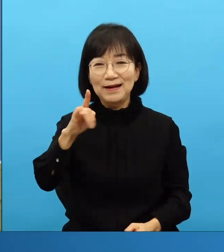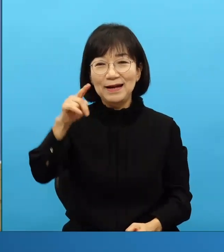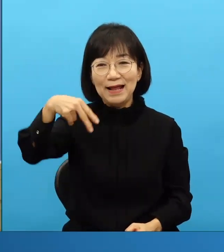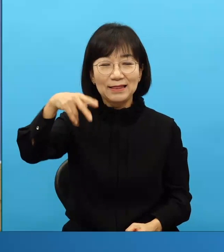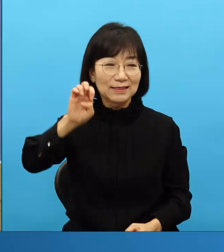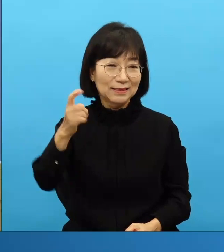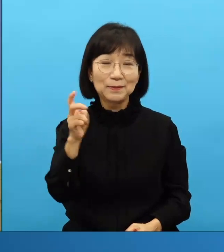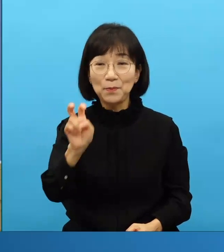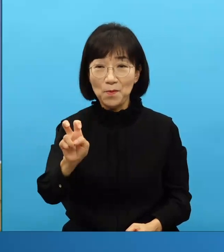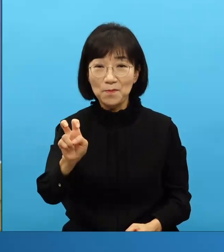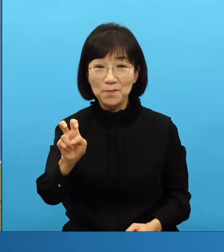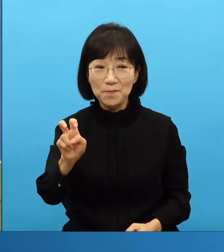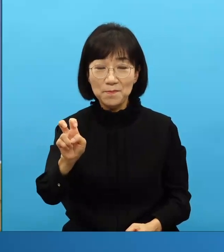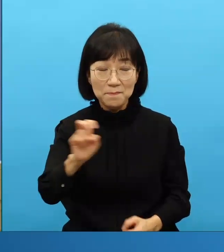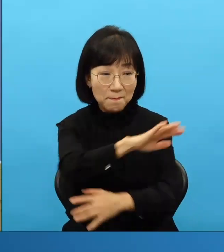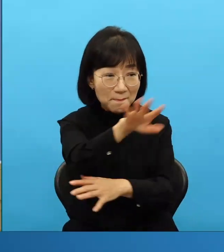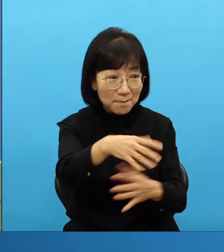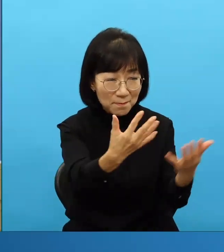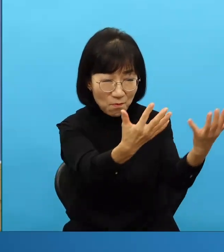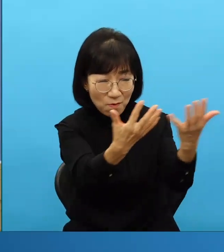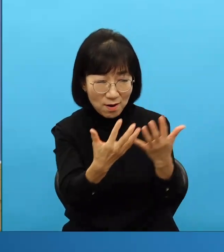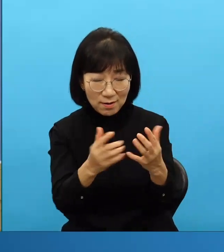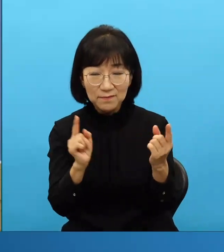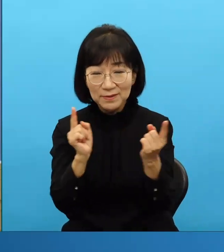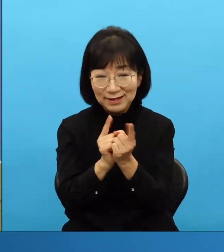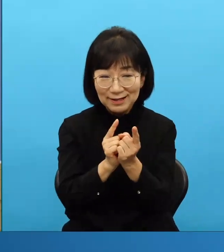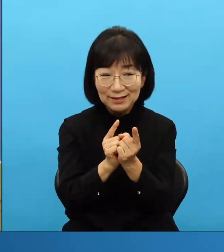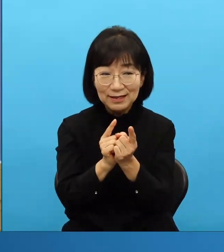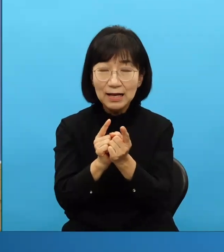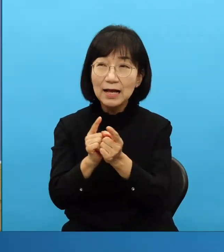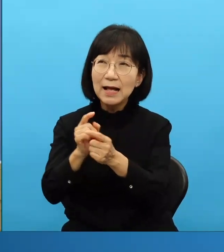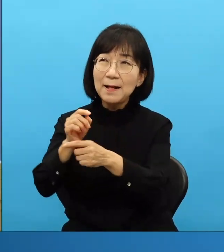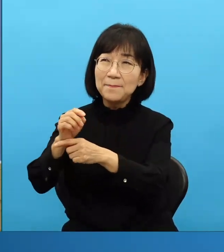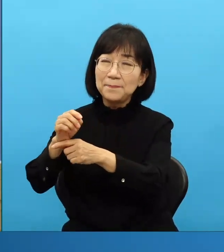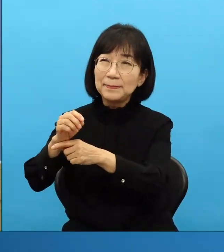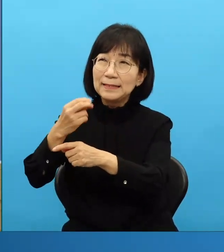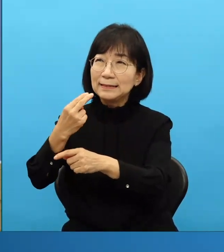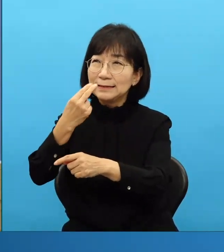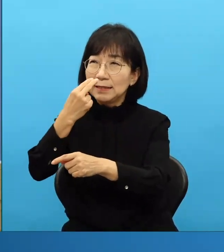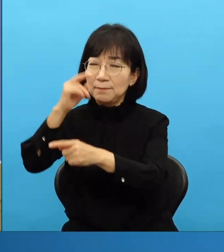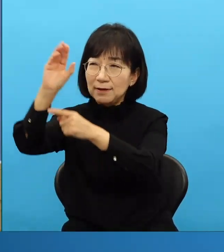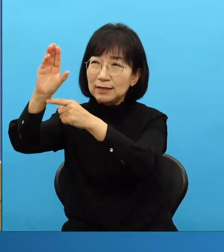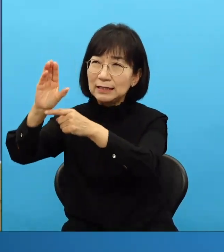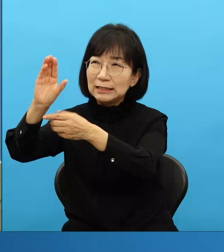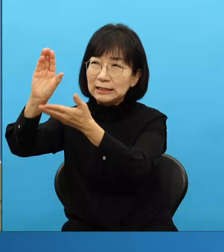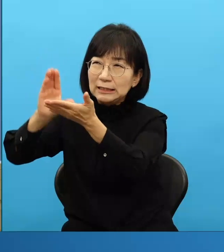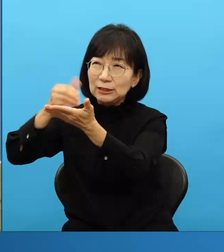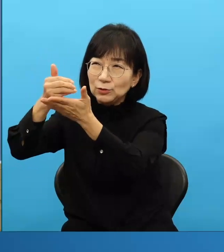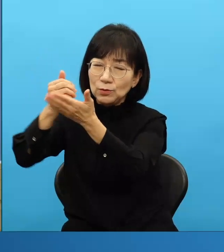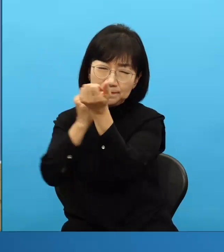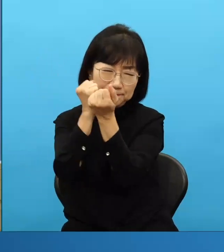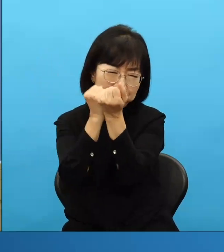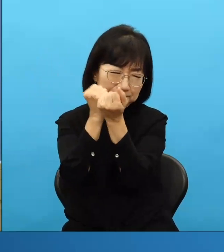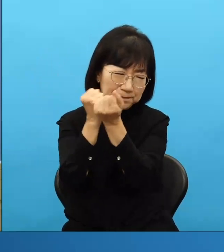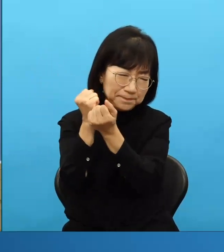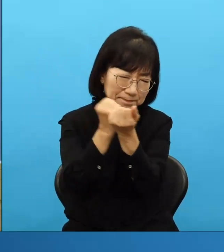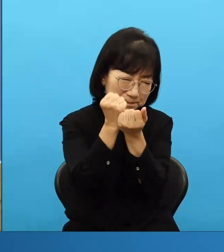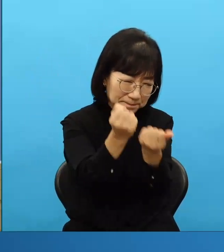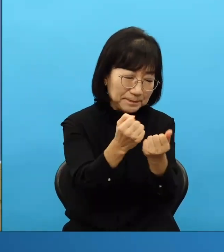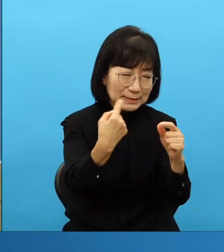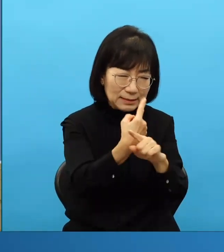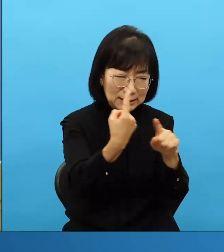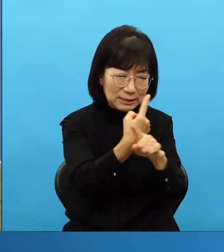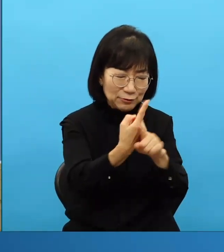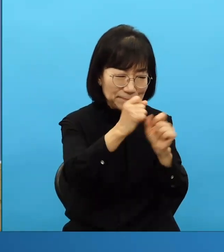빛 대신 그리스도 생명의 그리스도를 전하여 그를 치유하고 그를 살리는 걸